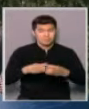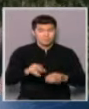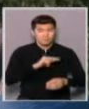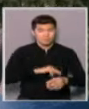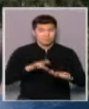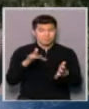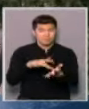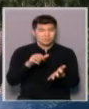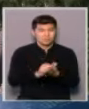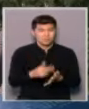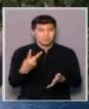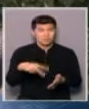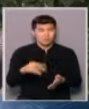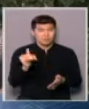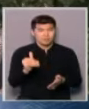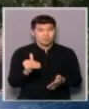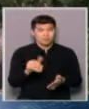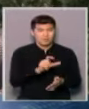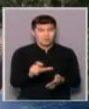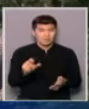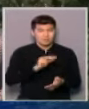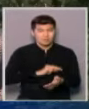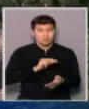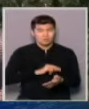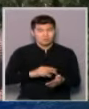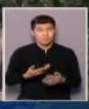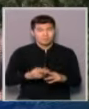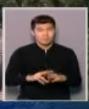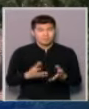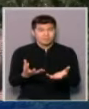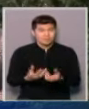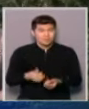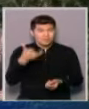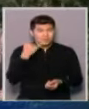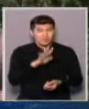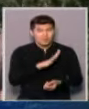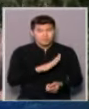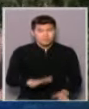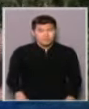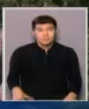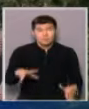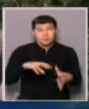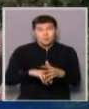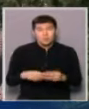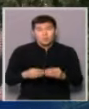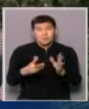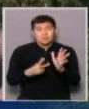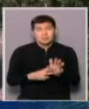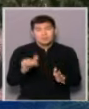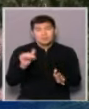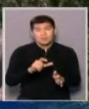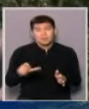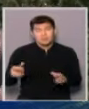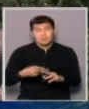орталықтарына 20793 адам жұмыспен қамту мәселесі бойынша хабарласты. Оның ішінен 18 мыңнан астам